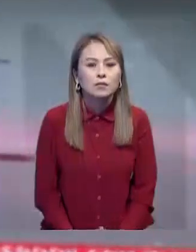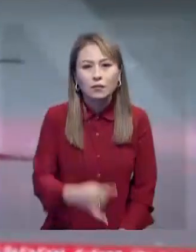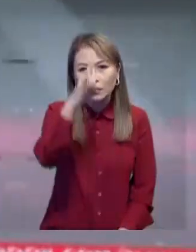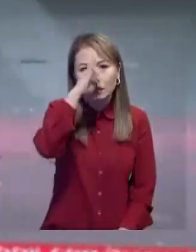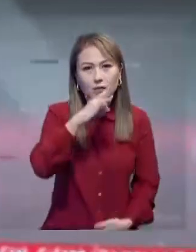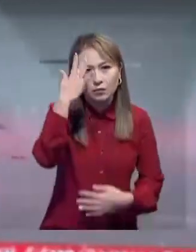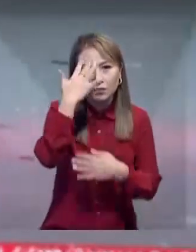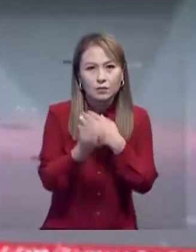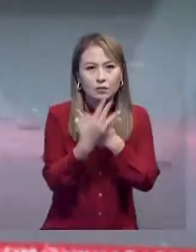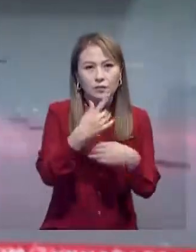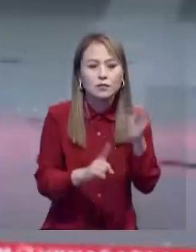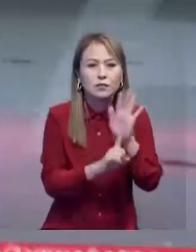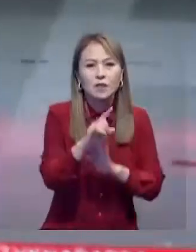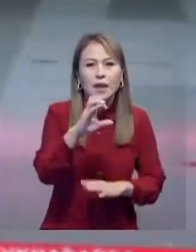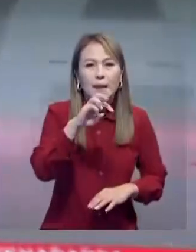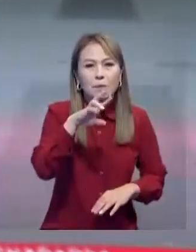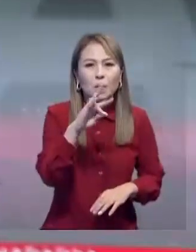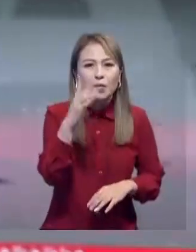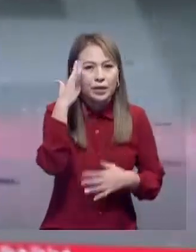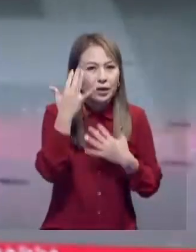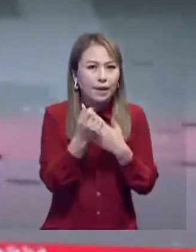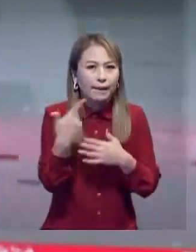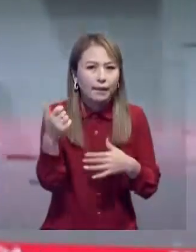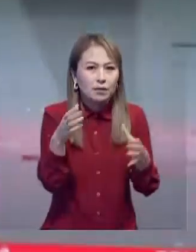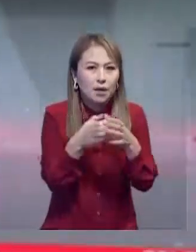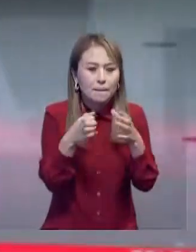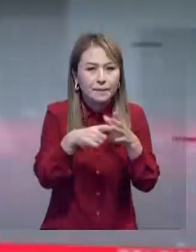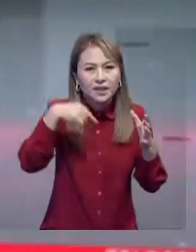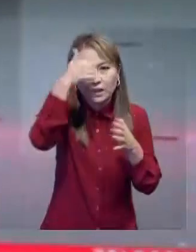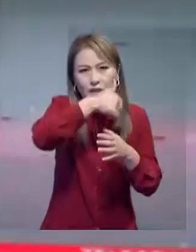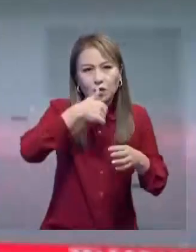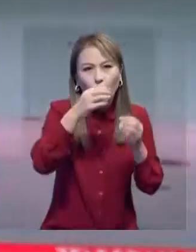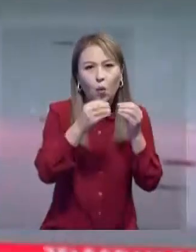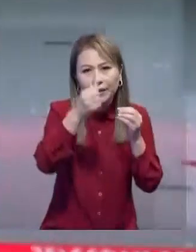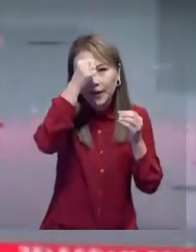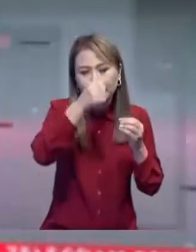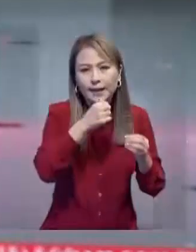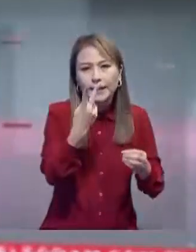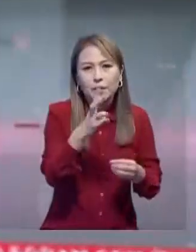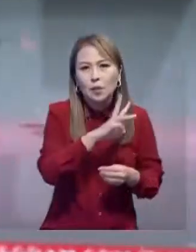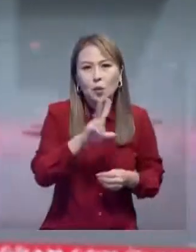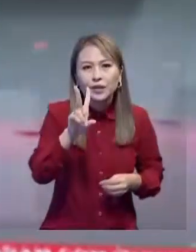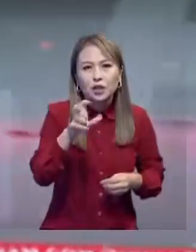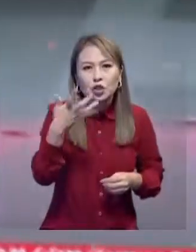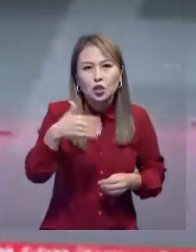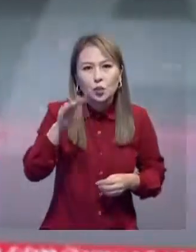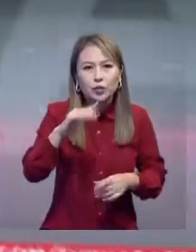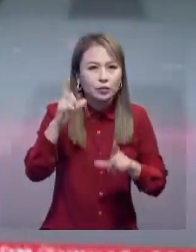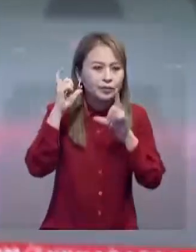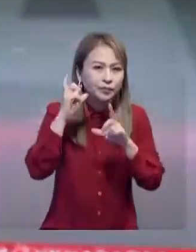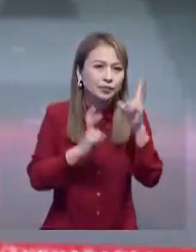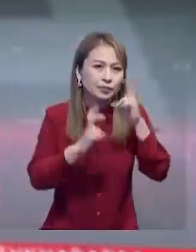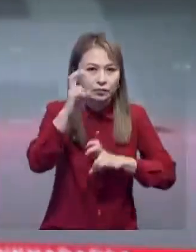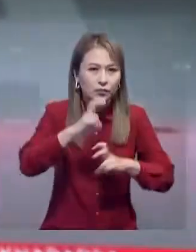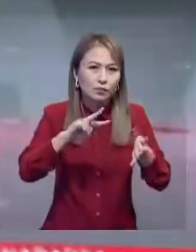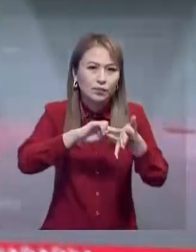Қазақ мұнайының бастауында тұрған Ембі мұнай газ компаниясы биыл 10 айда 2 миллион 250 мың тонна мұнай өндірді. Кәсіпорынның биылғы